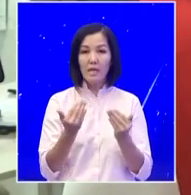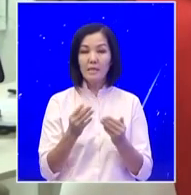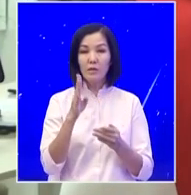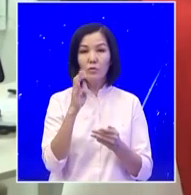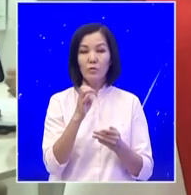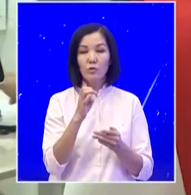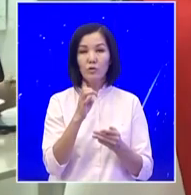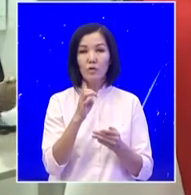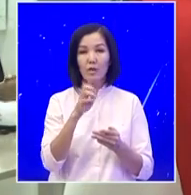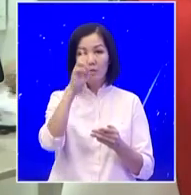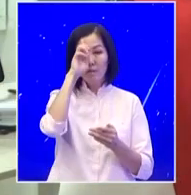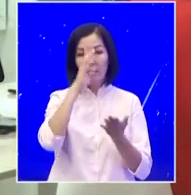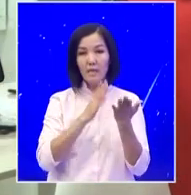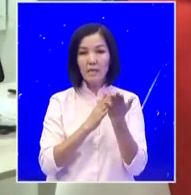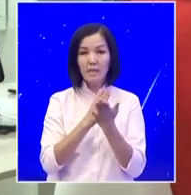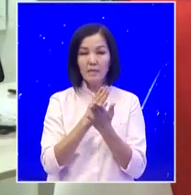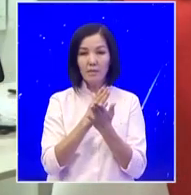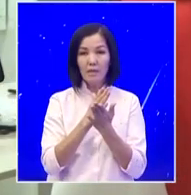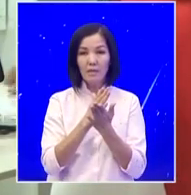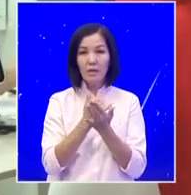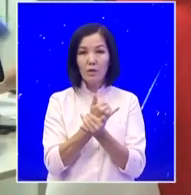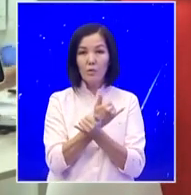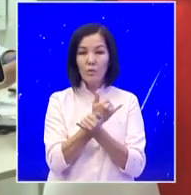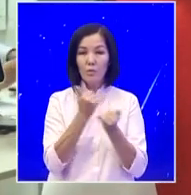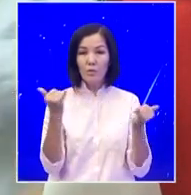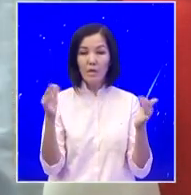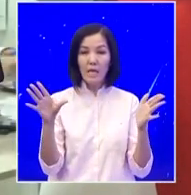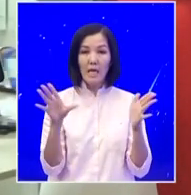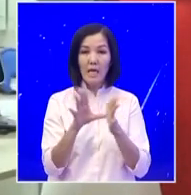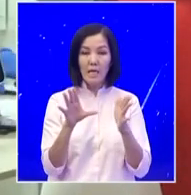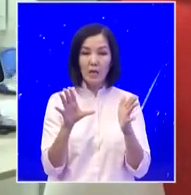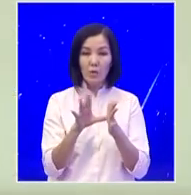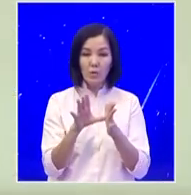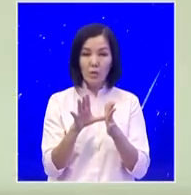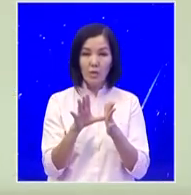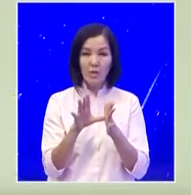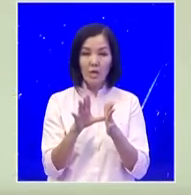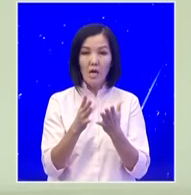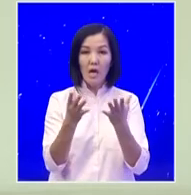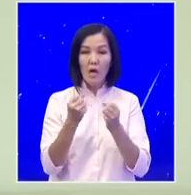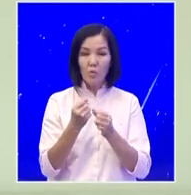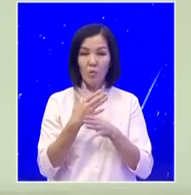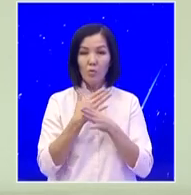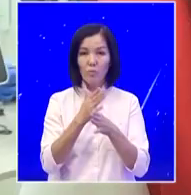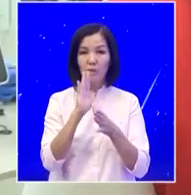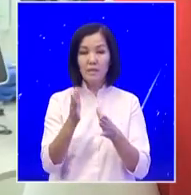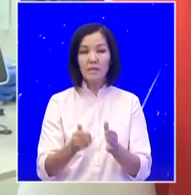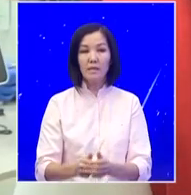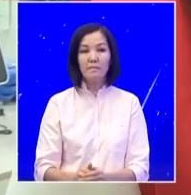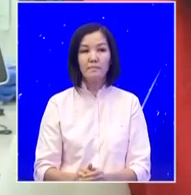400-ден астам мемлекеттік қызмет түрлерінің электронды түрдегі түрін көрсете алады.